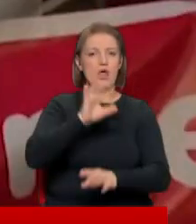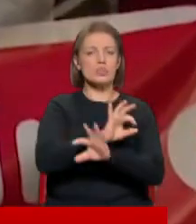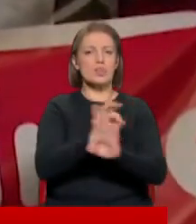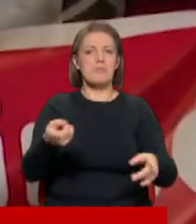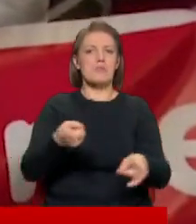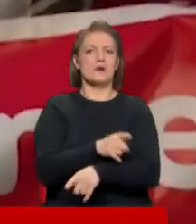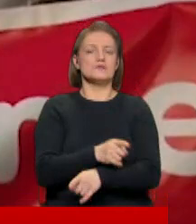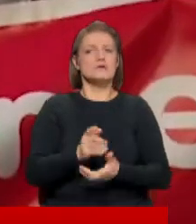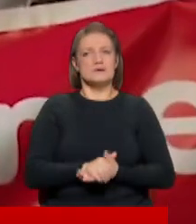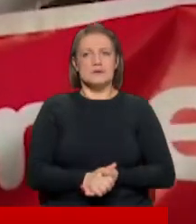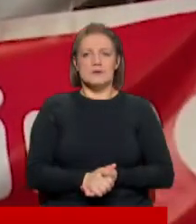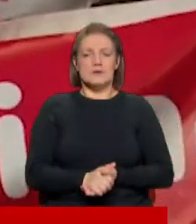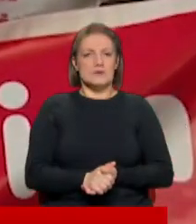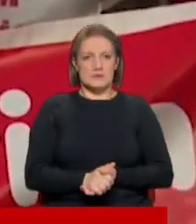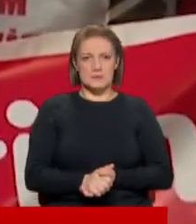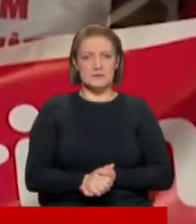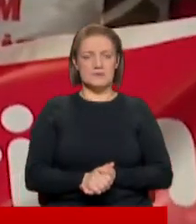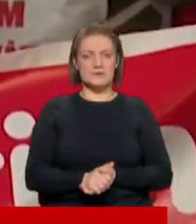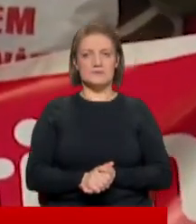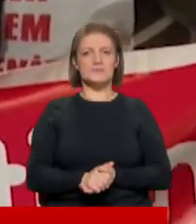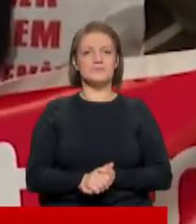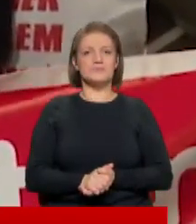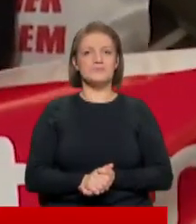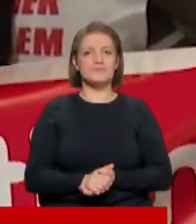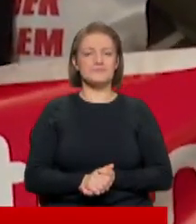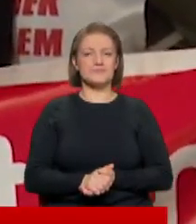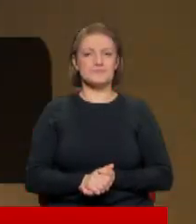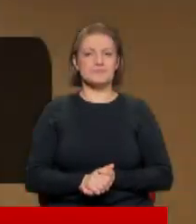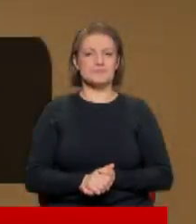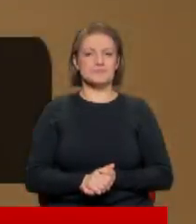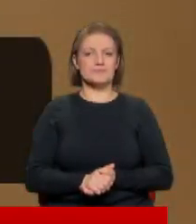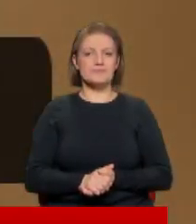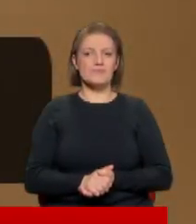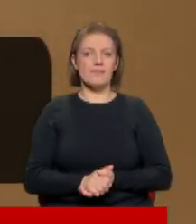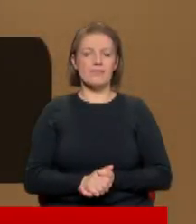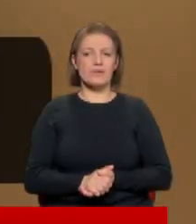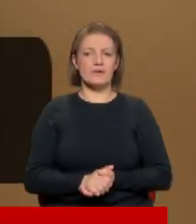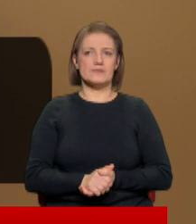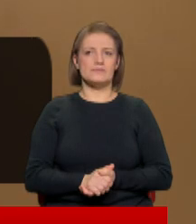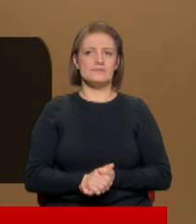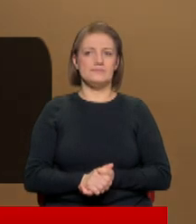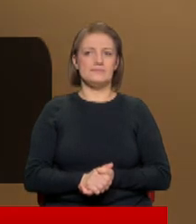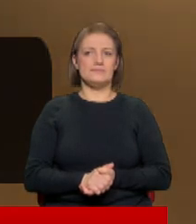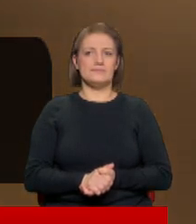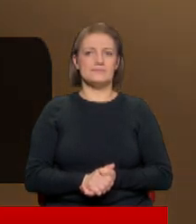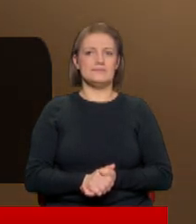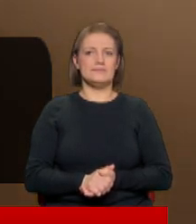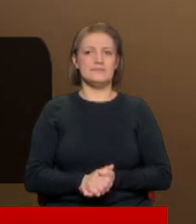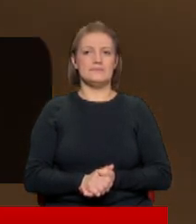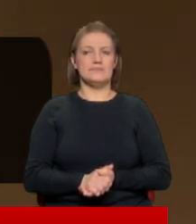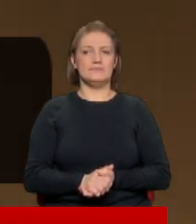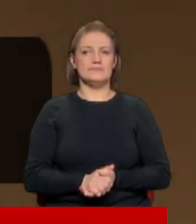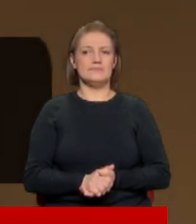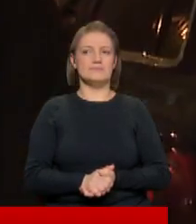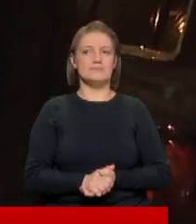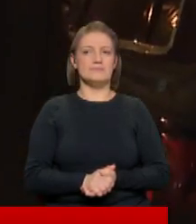tersi. Karanlıkta eğitim istemiyoruz. Şuraya bakın. Bir sokaktayız, bir de baskına giden